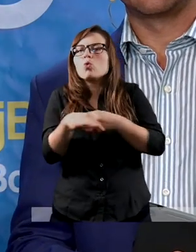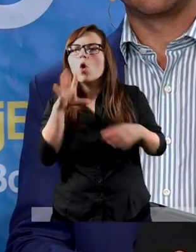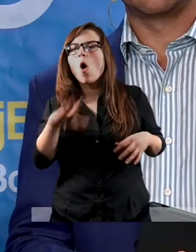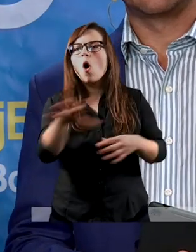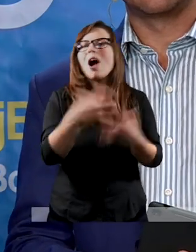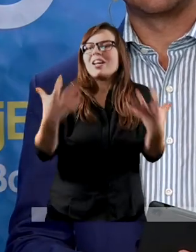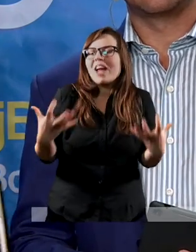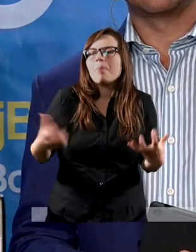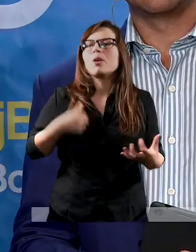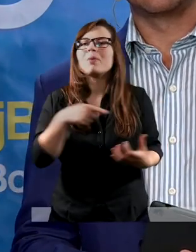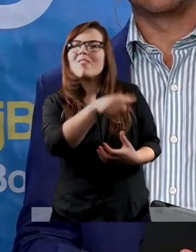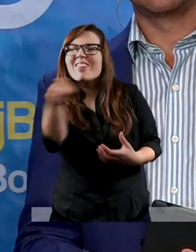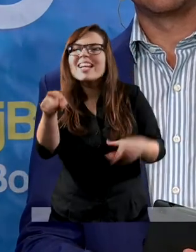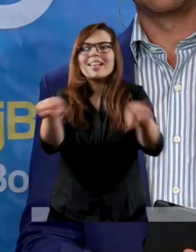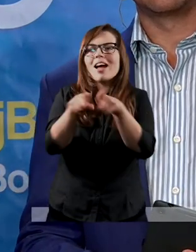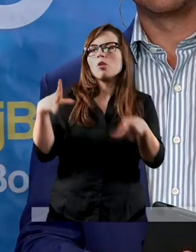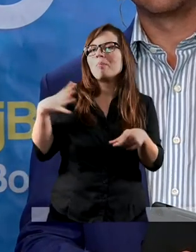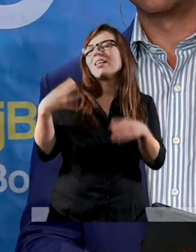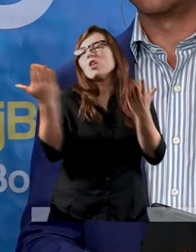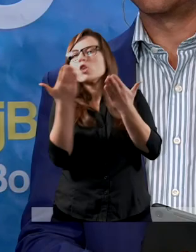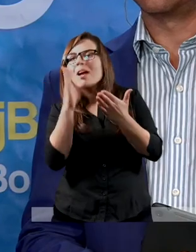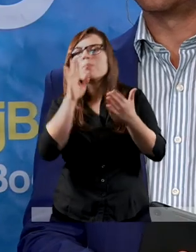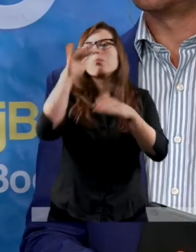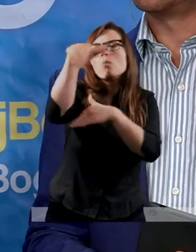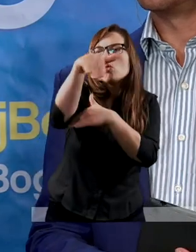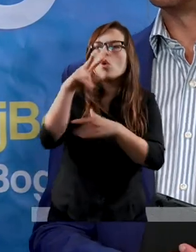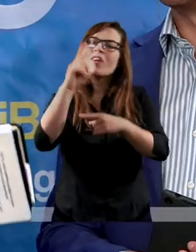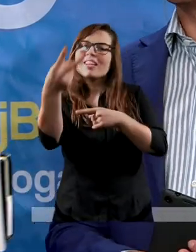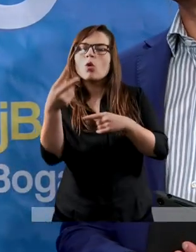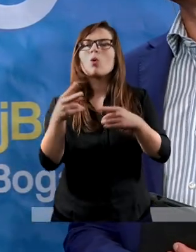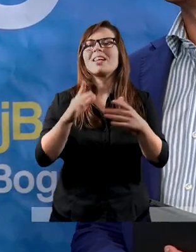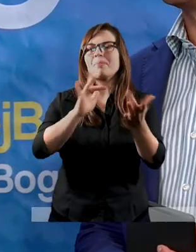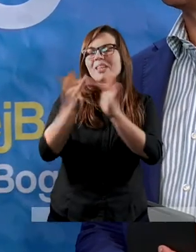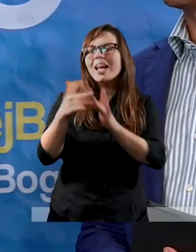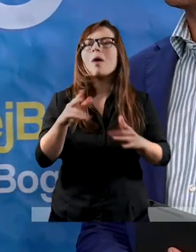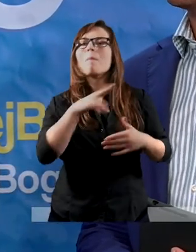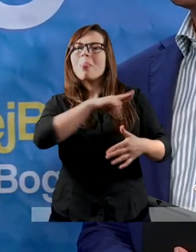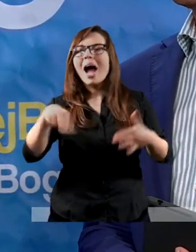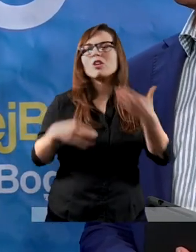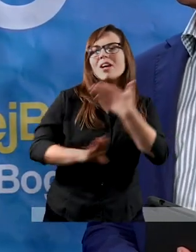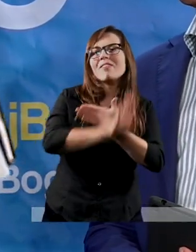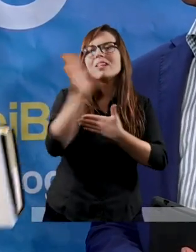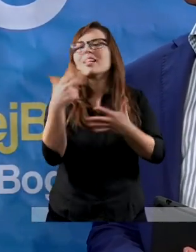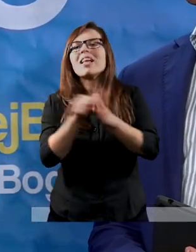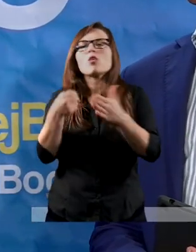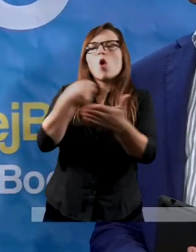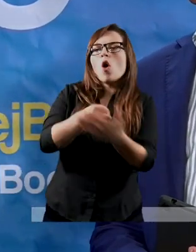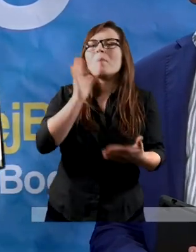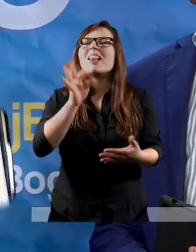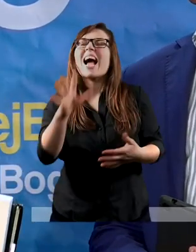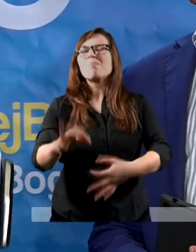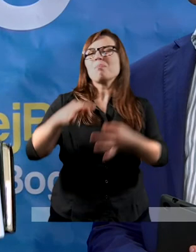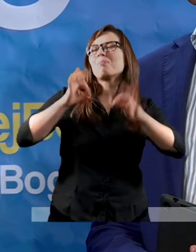Chciałbym, żebyście tylko wybaczyli, jeżeli gdzieś może nasze wystąpienie nie do końca będzie